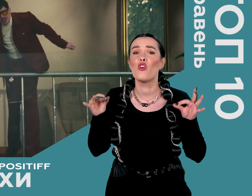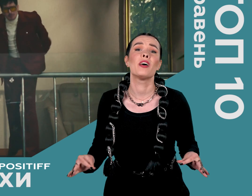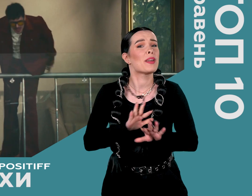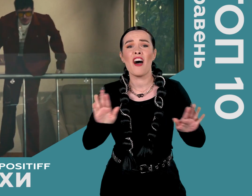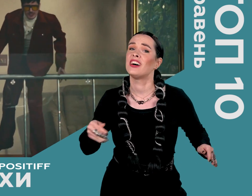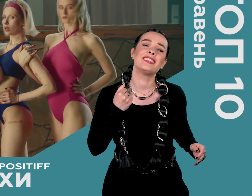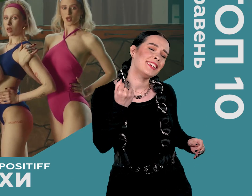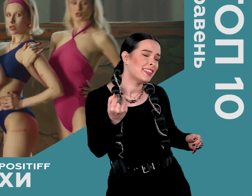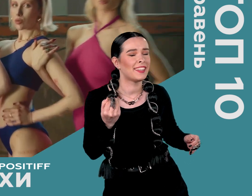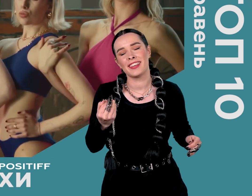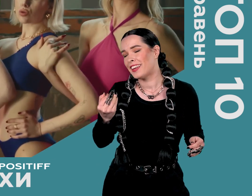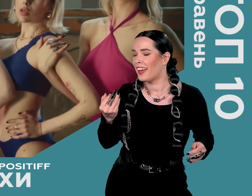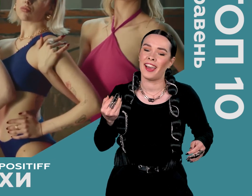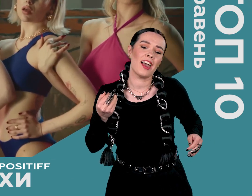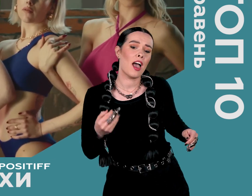Чому не правий ти?